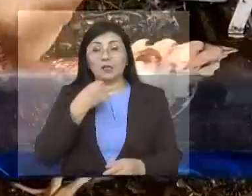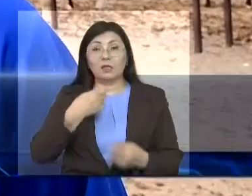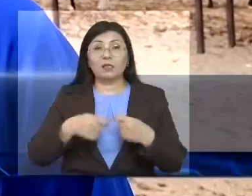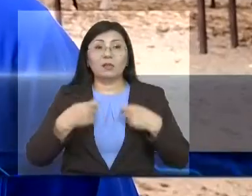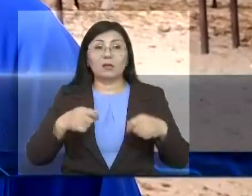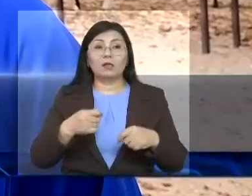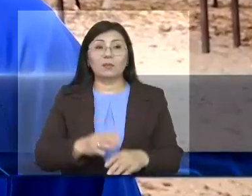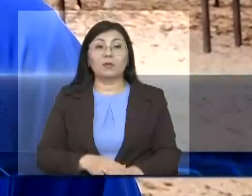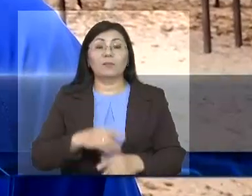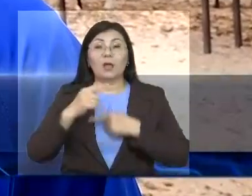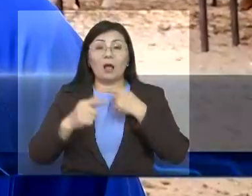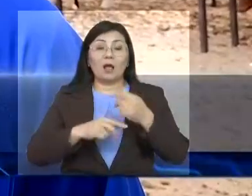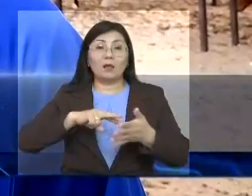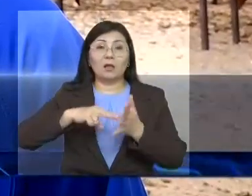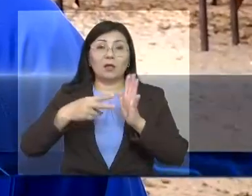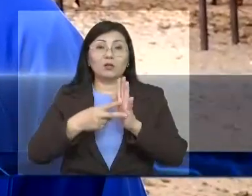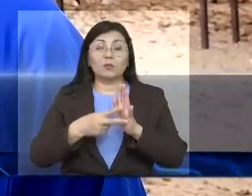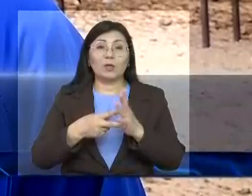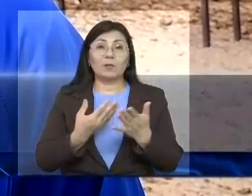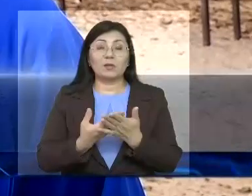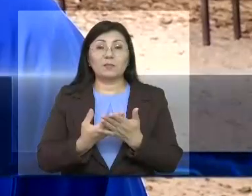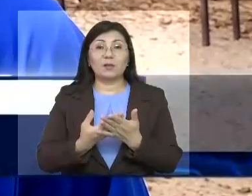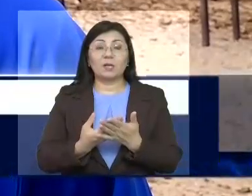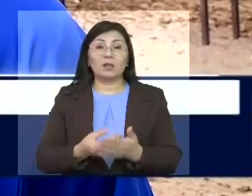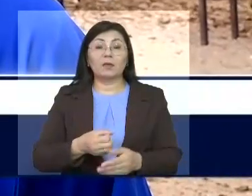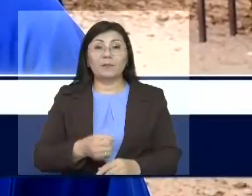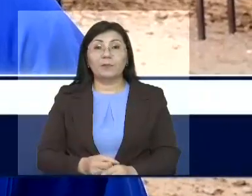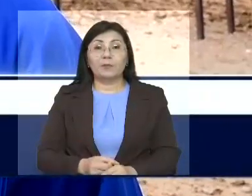дейді. Алдағы жоспарым енді мүмкін ет бағытындағы тауықтарды